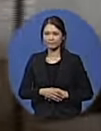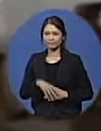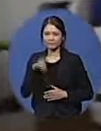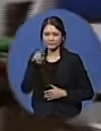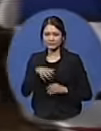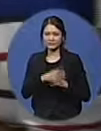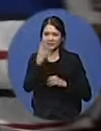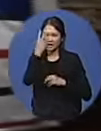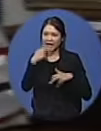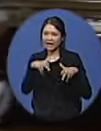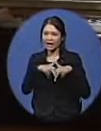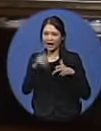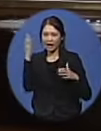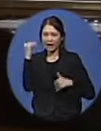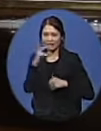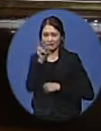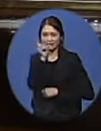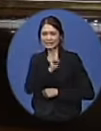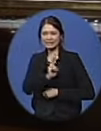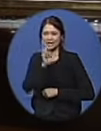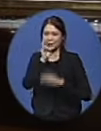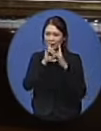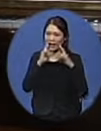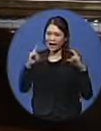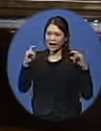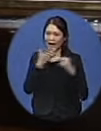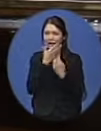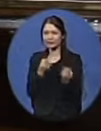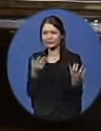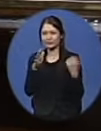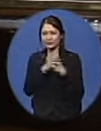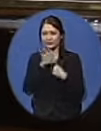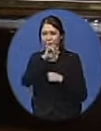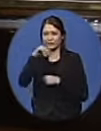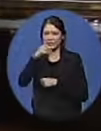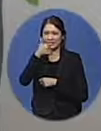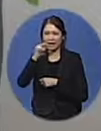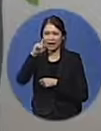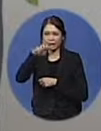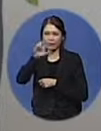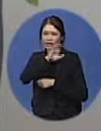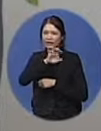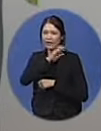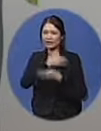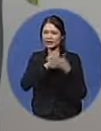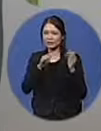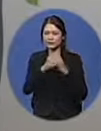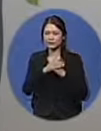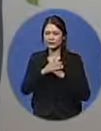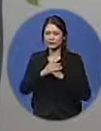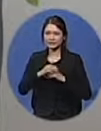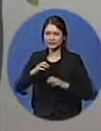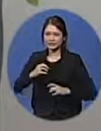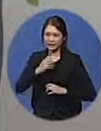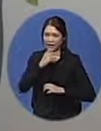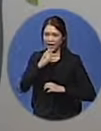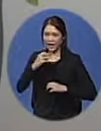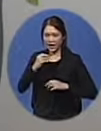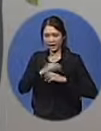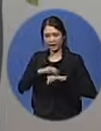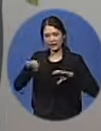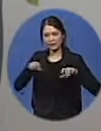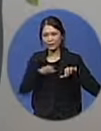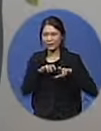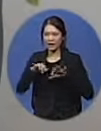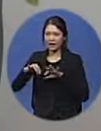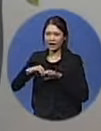이곳은 시각장애 학생 음악 캠프 필하모니의 연습실입니다. 첼로, 피아노, 해금 등 각기